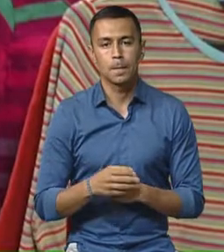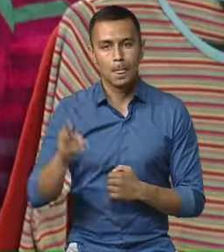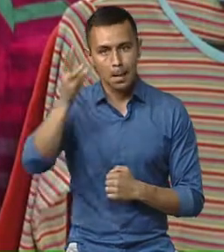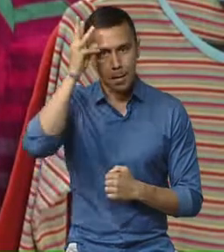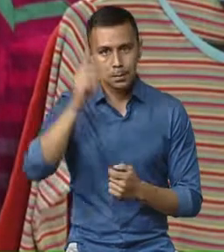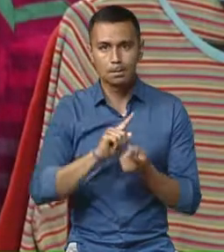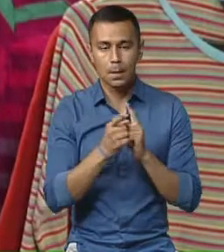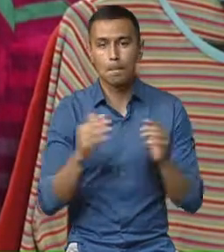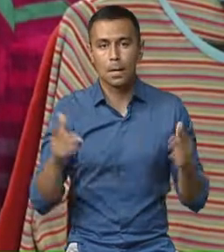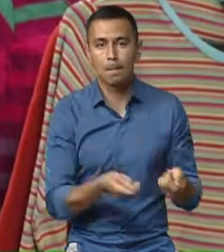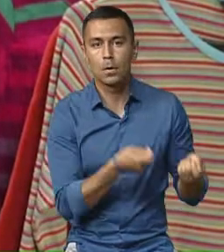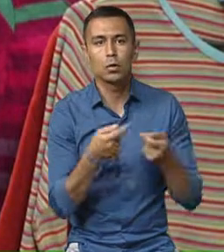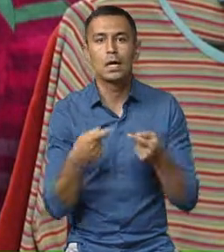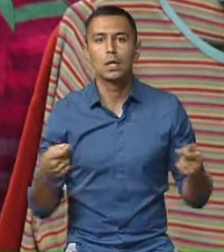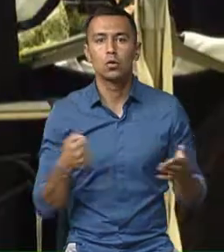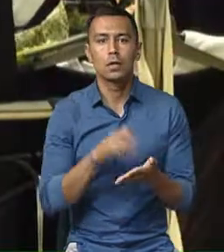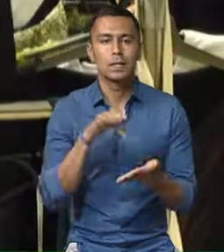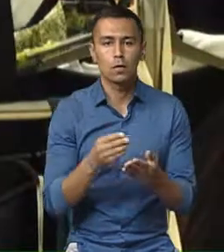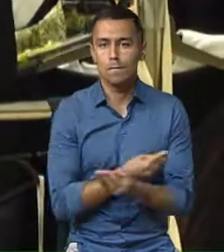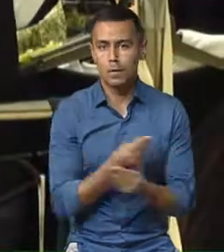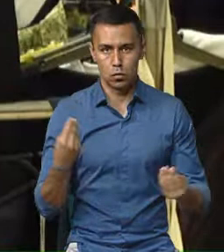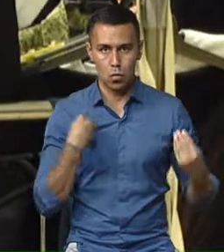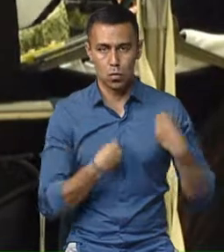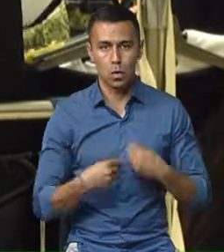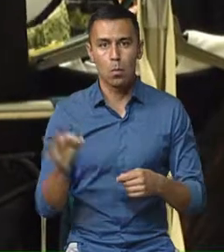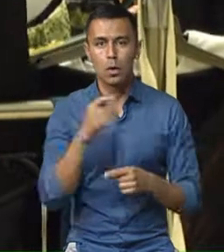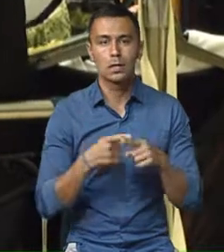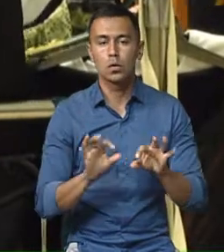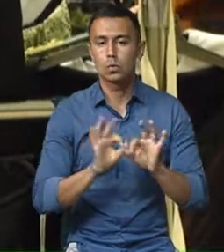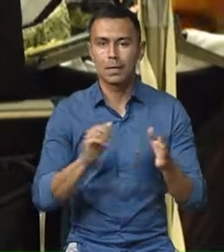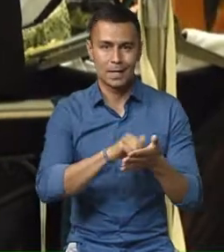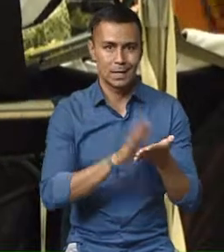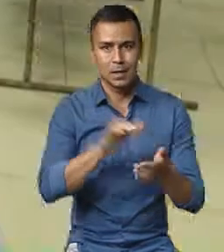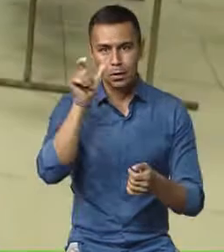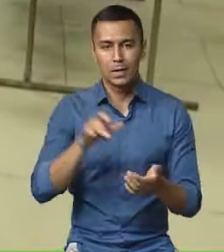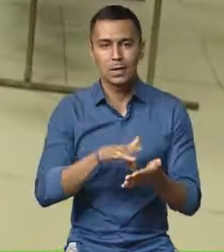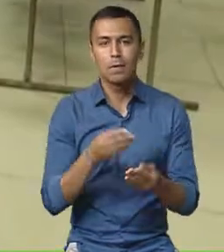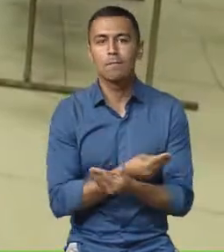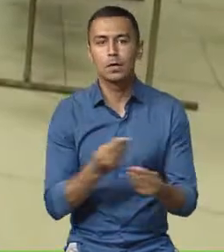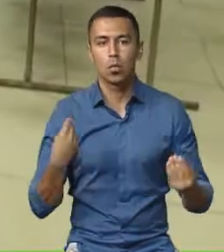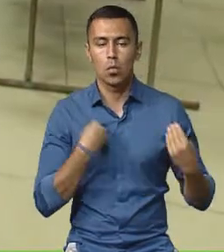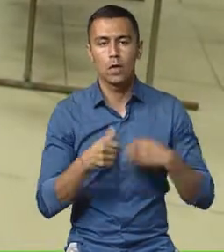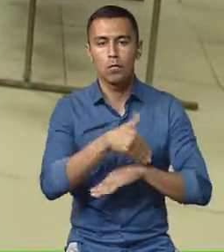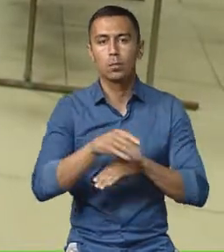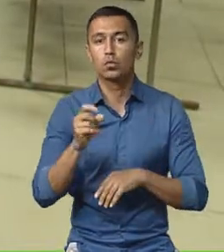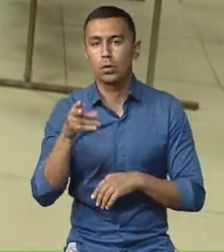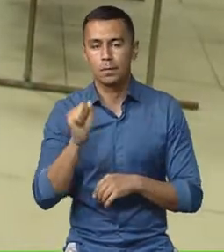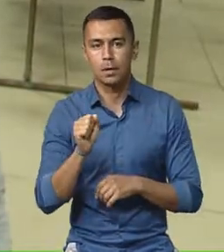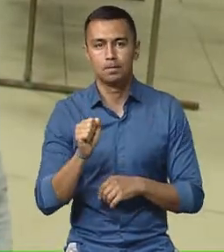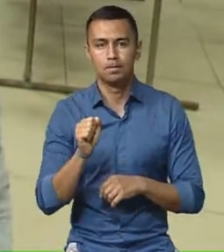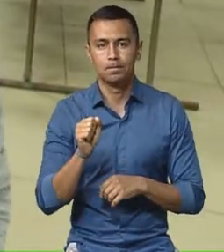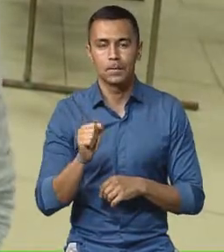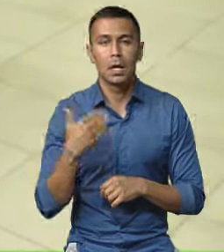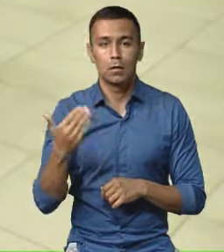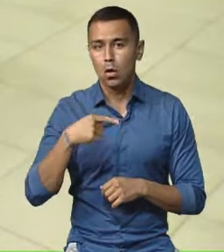Хмельничани стали менше приносити речей до центру видачі одягу. Про це розповіла реєстраторка центру видачі одягу на вулиці Проскурівській Любов Мантач.